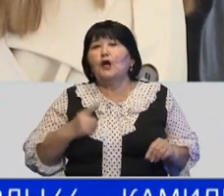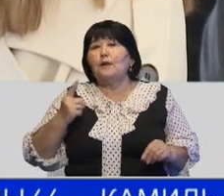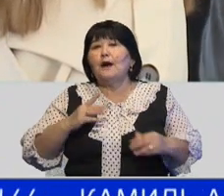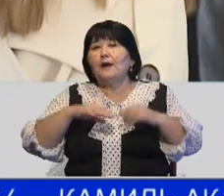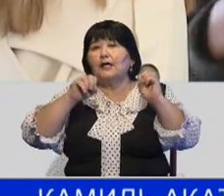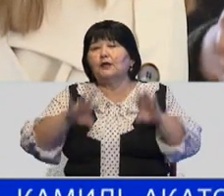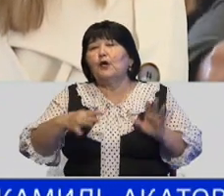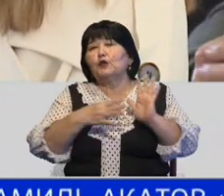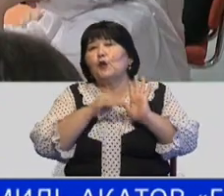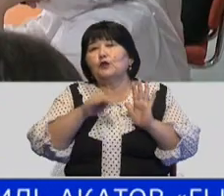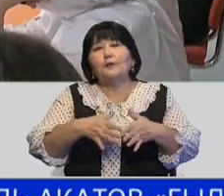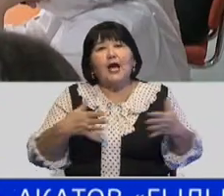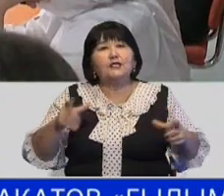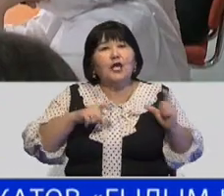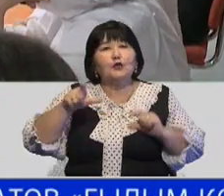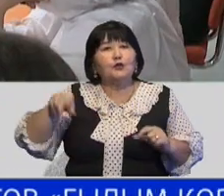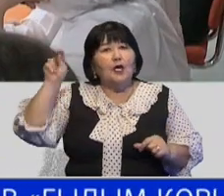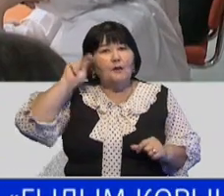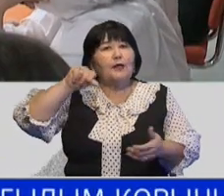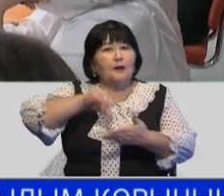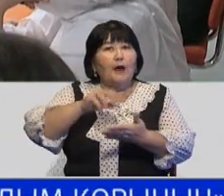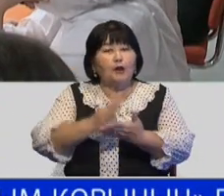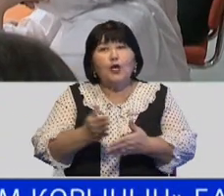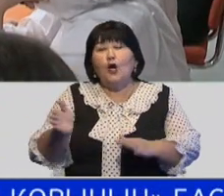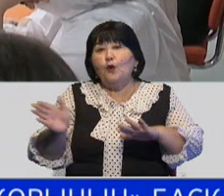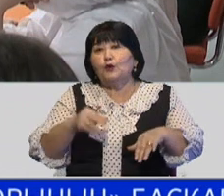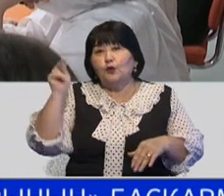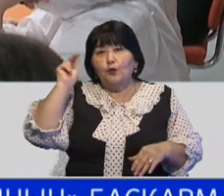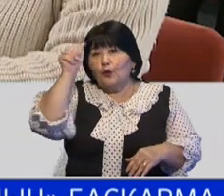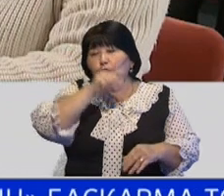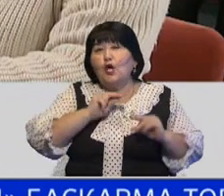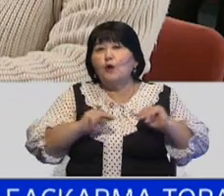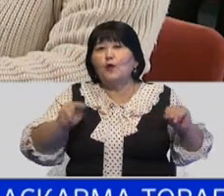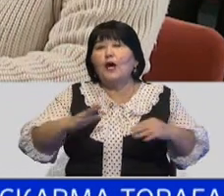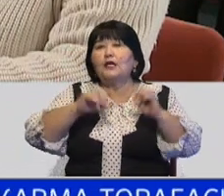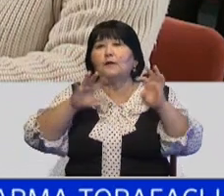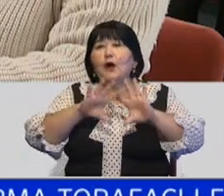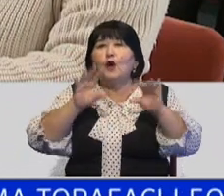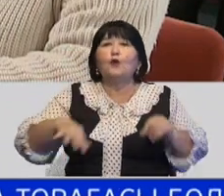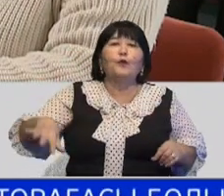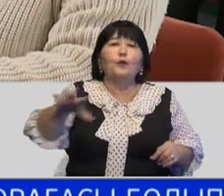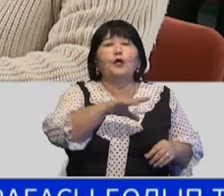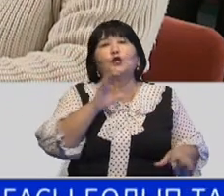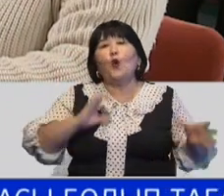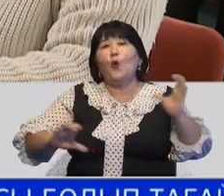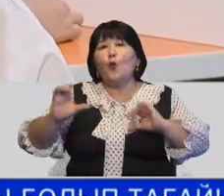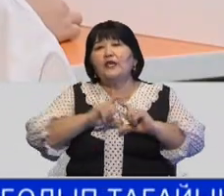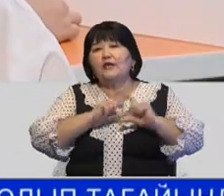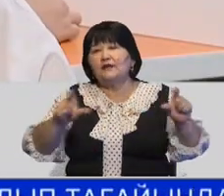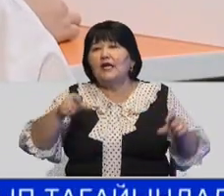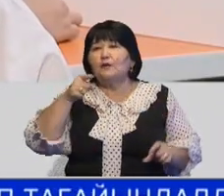мамандық бойынша 9000-нан аса студент білім алуда. Айта кетейік, өткен оқу жылында мұғалім мамандығы бойынша өңірдегі